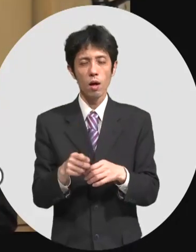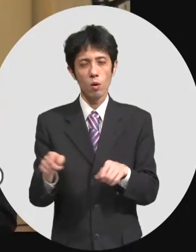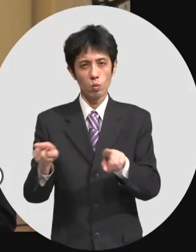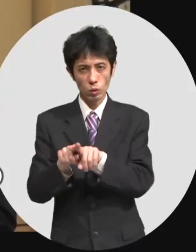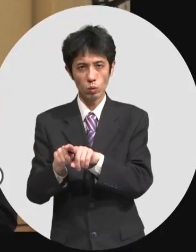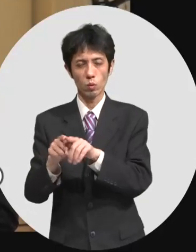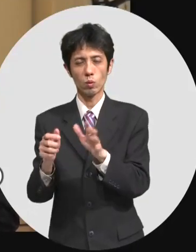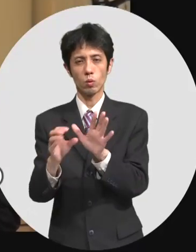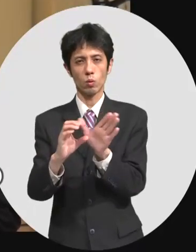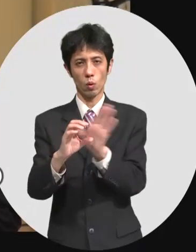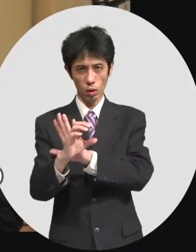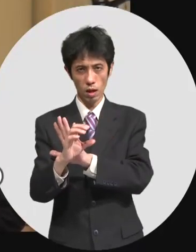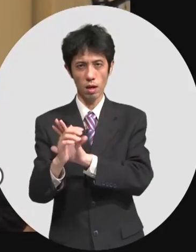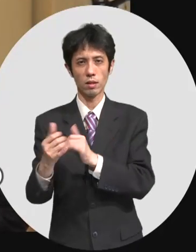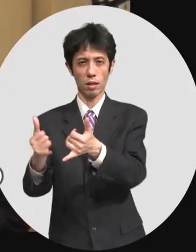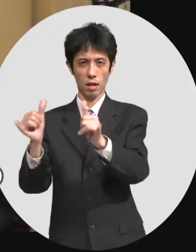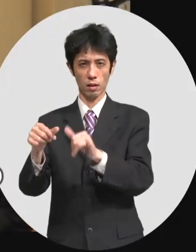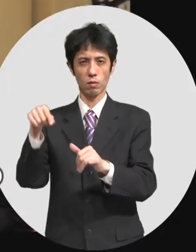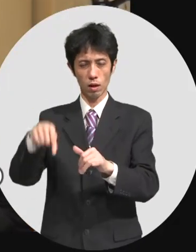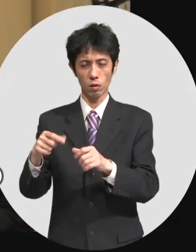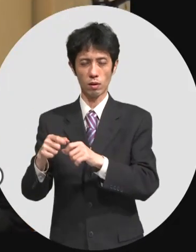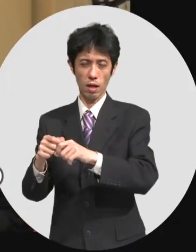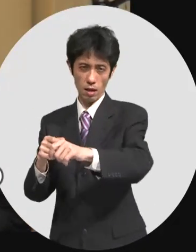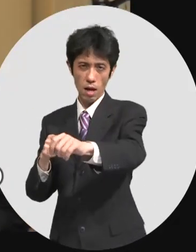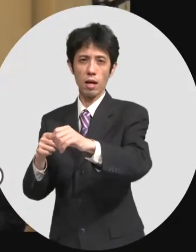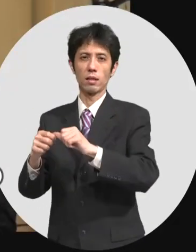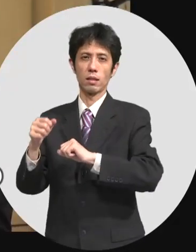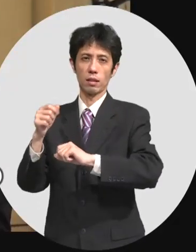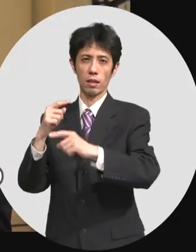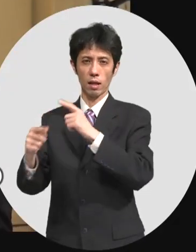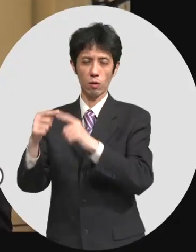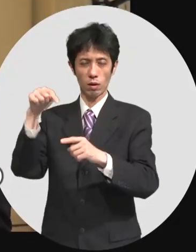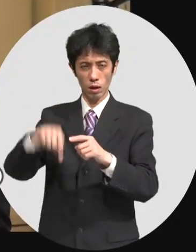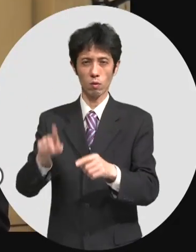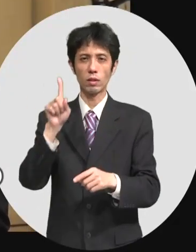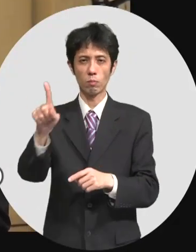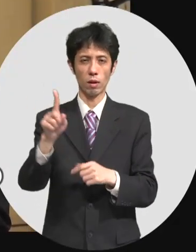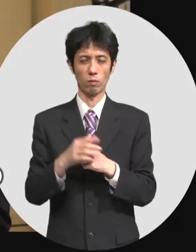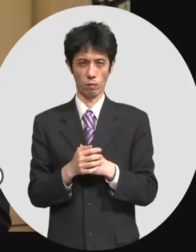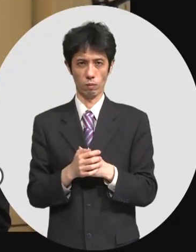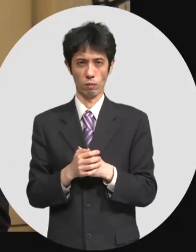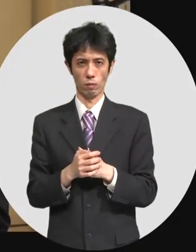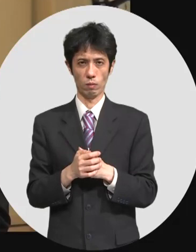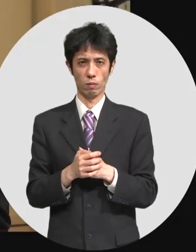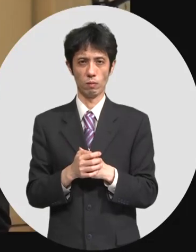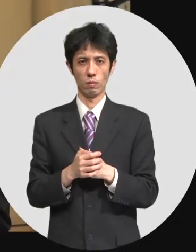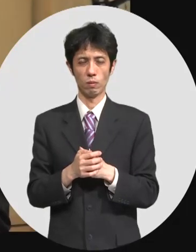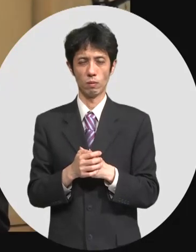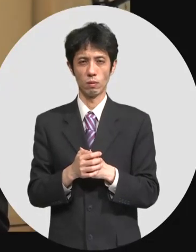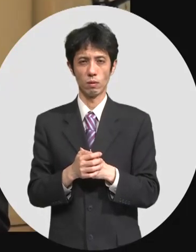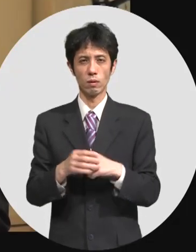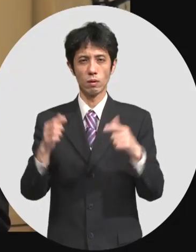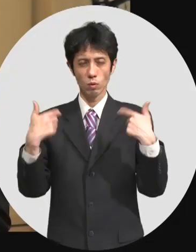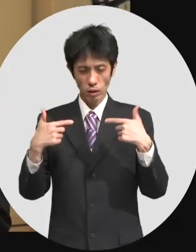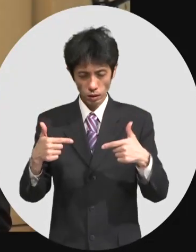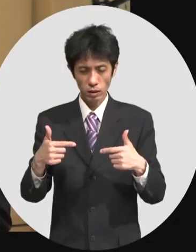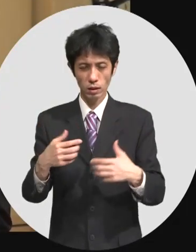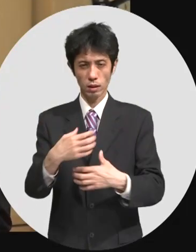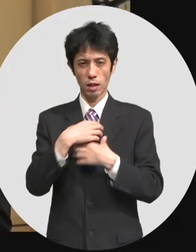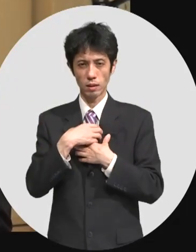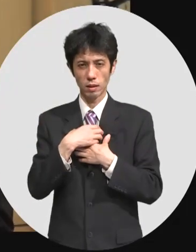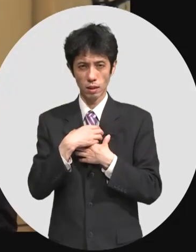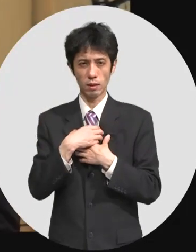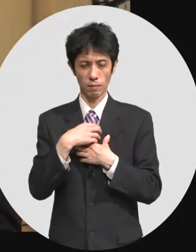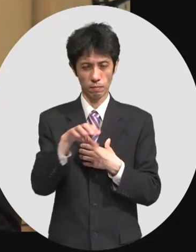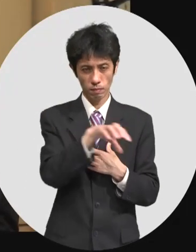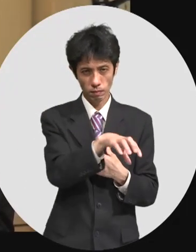ウィズコロナ社会での非常に長い戦いの一歩でございます。常に感染リスクが周辺にあるということを